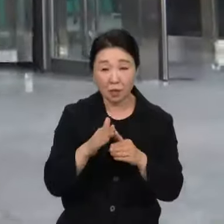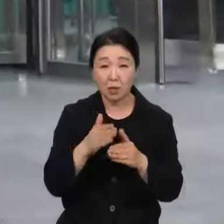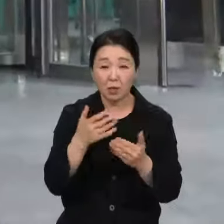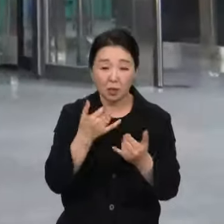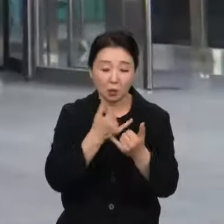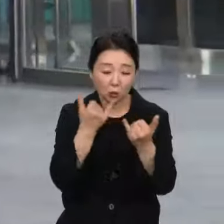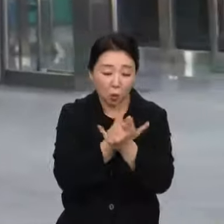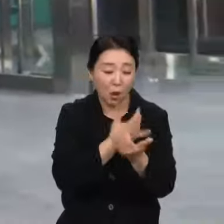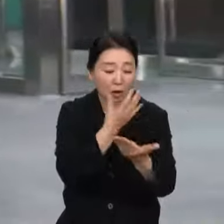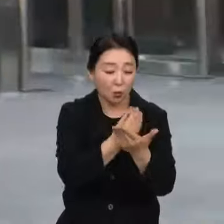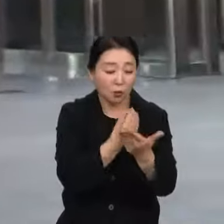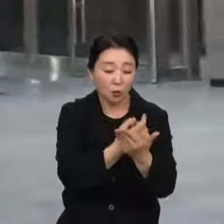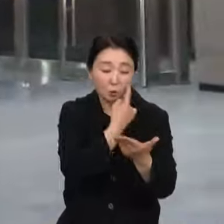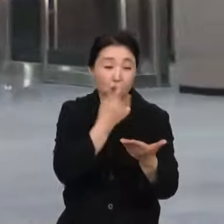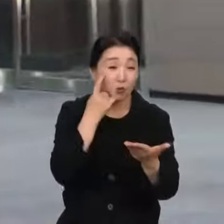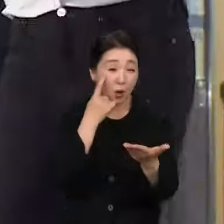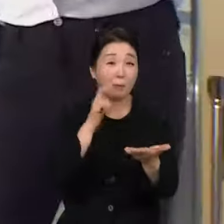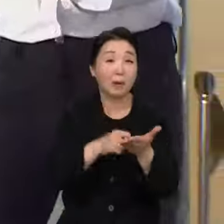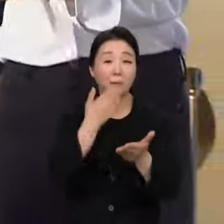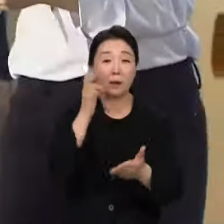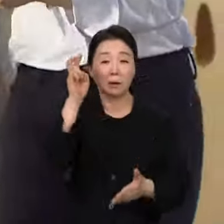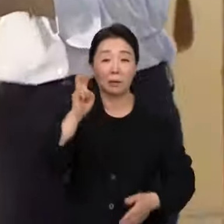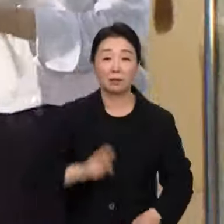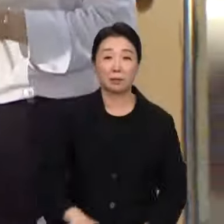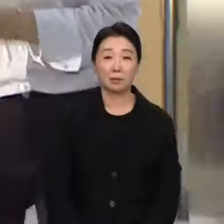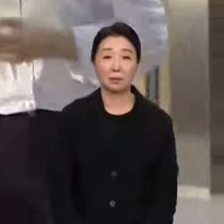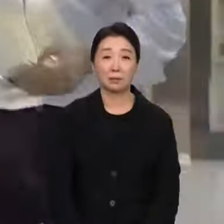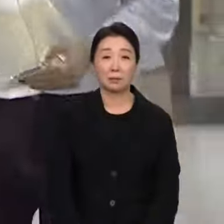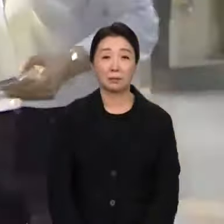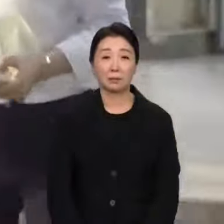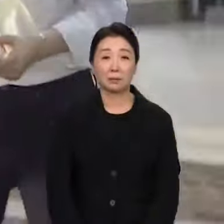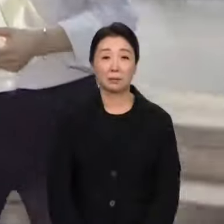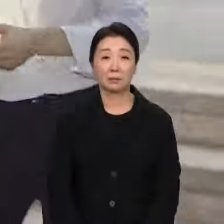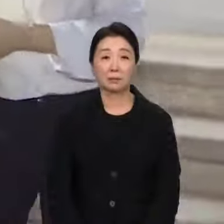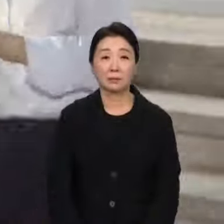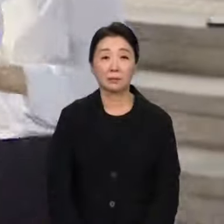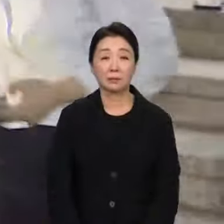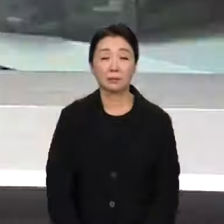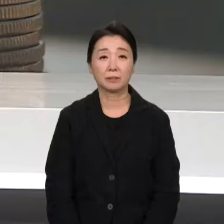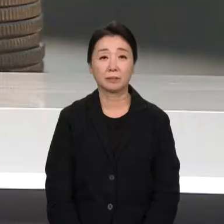더 나올 수 있는 상황입니다. JTBC 유선입니다.